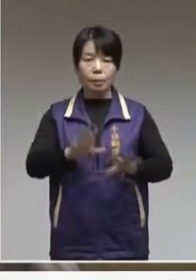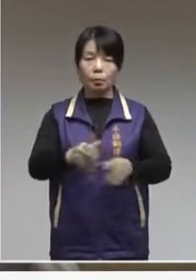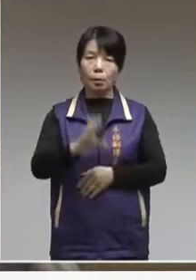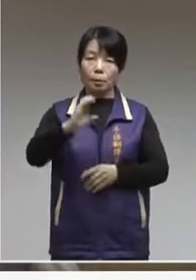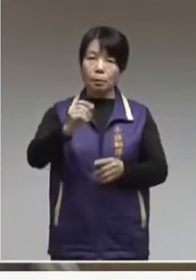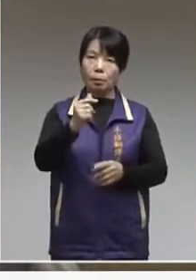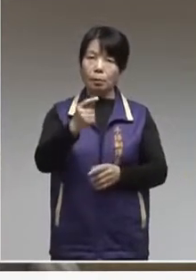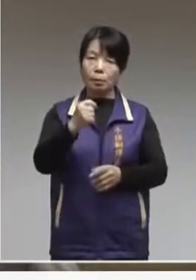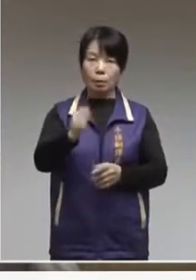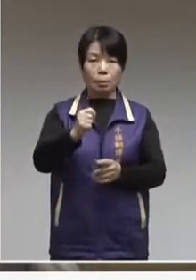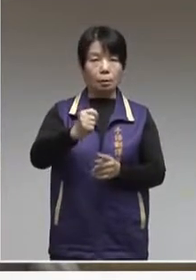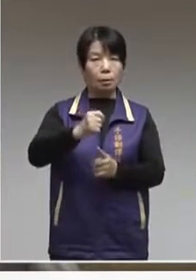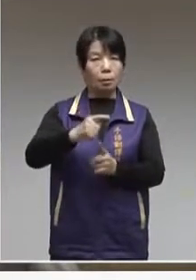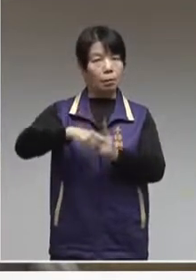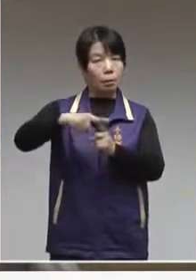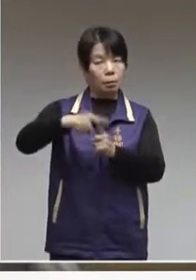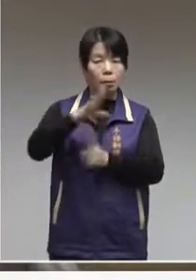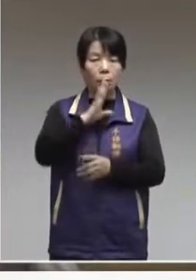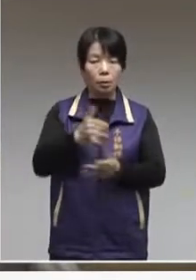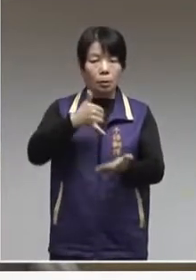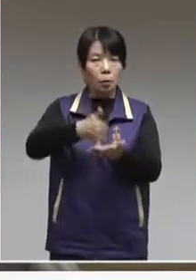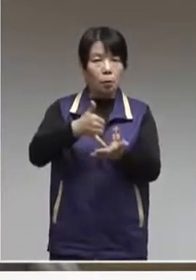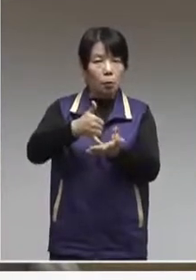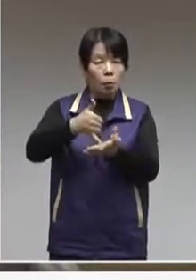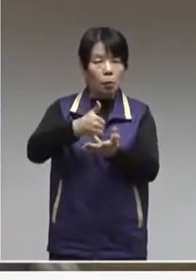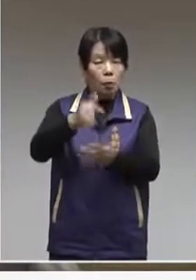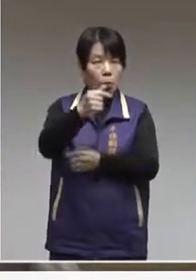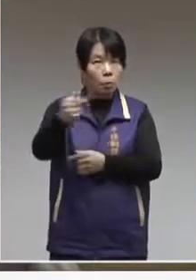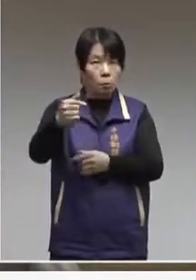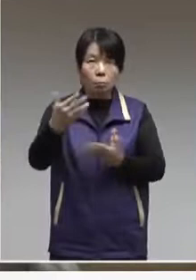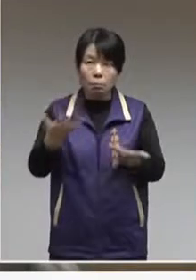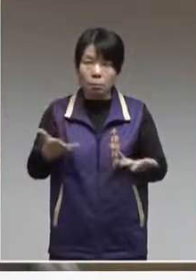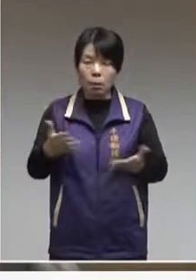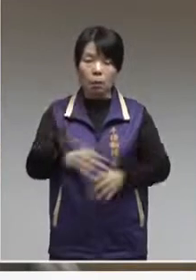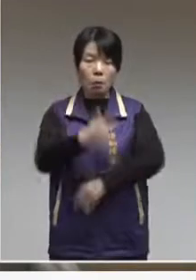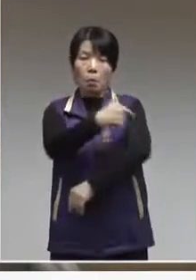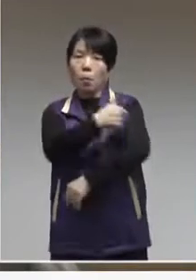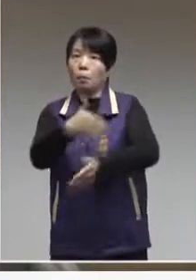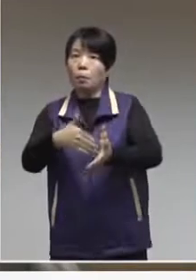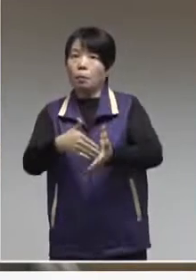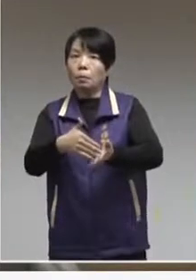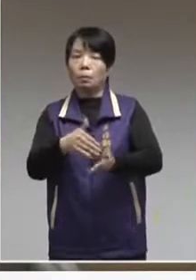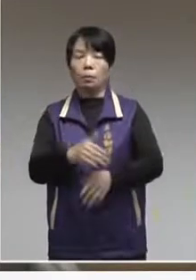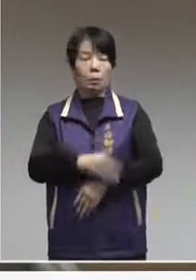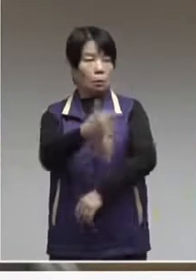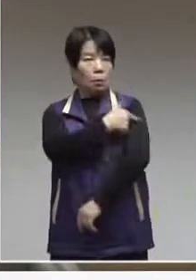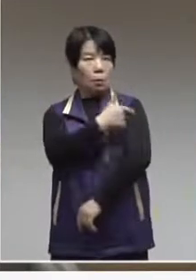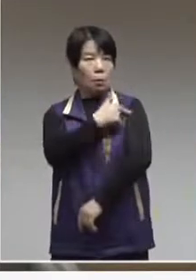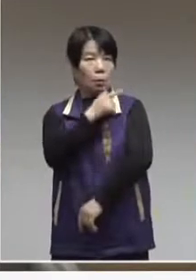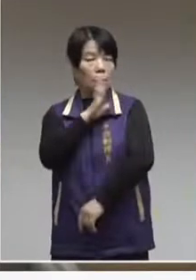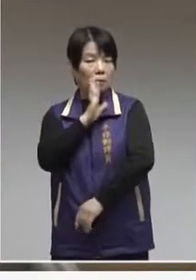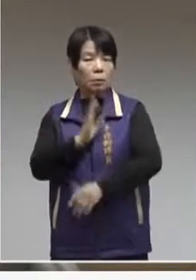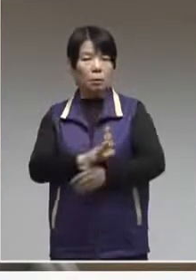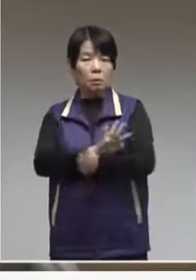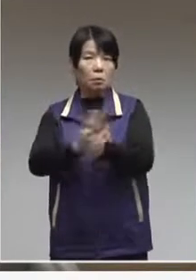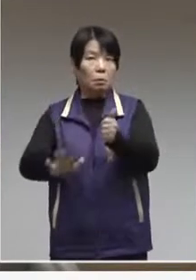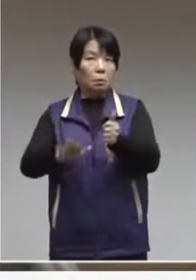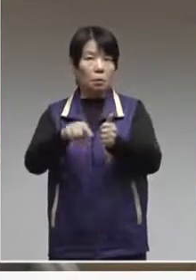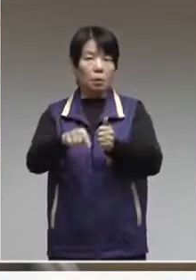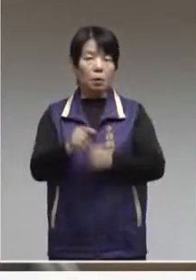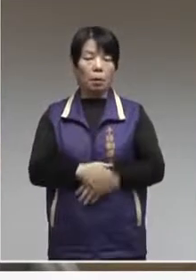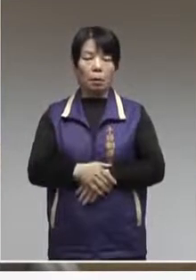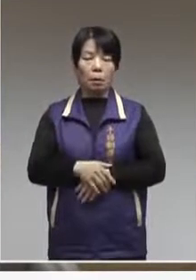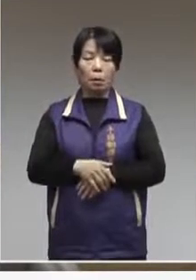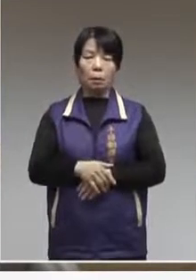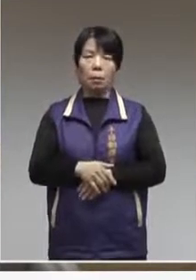如果呈弱阳性的话，会不会因为打疫苗而就是会？因为疫苗而产生的问题呢，就是造